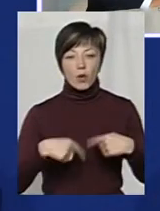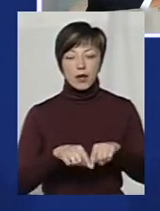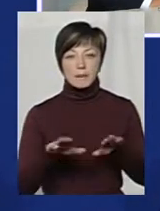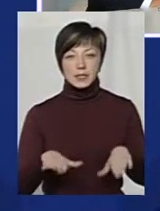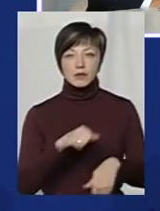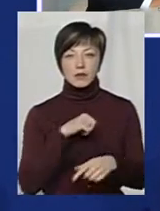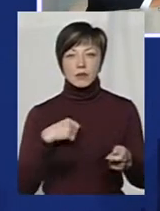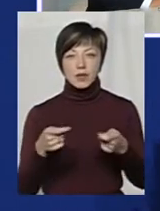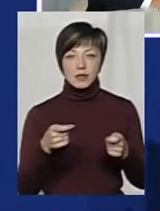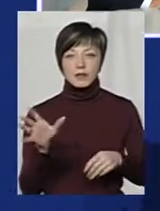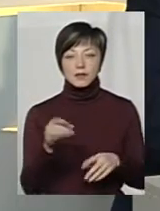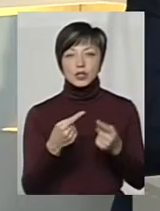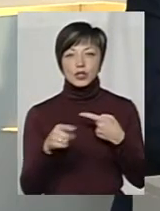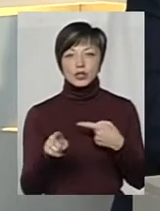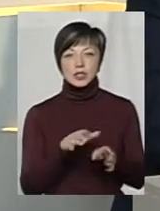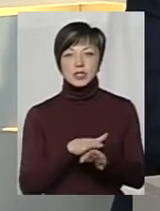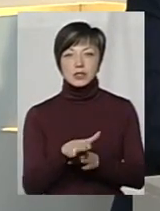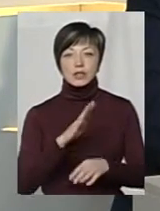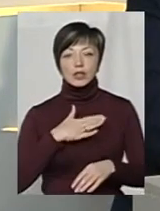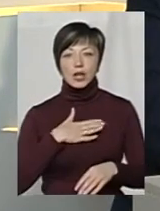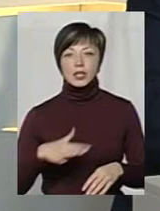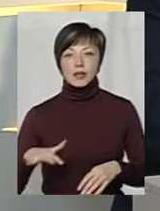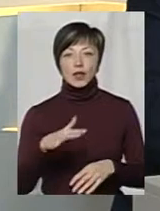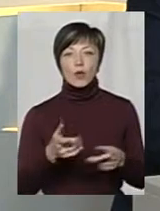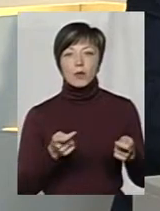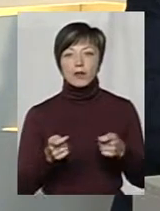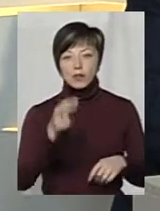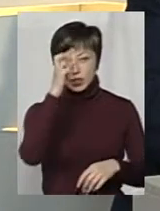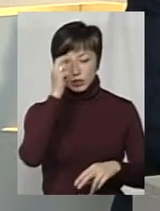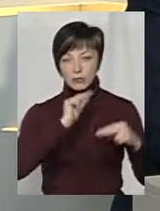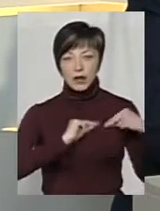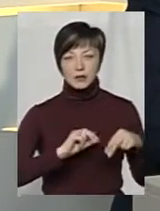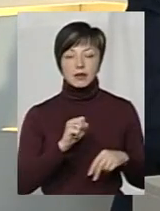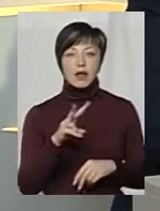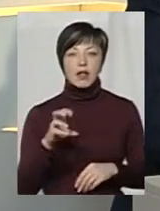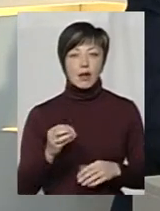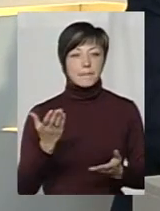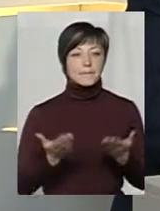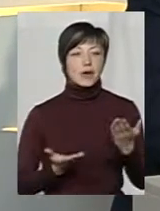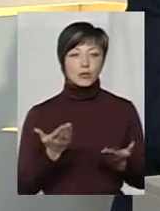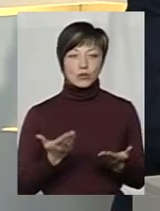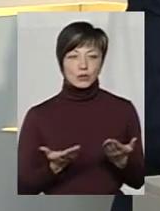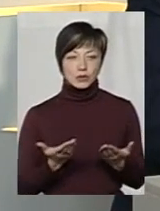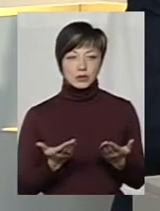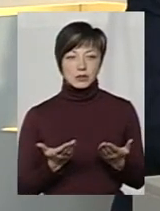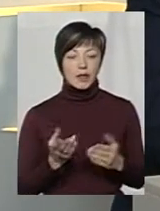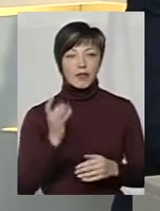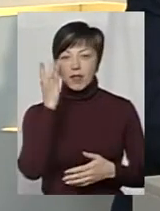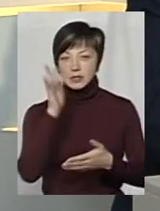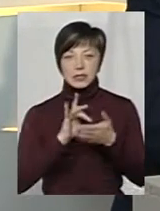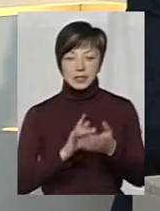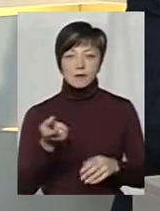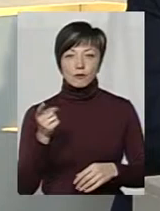самоврядування. Все інше здійснює наше територіальне управління Держпраці. Але, мабуть, не ціль в тому,